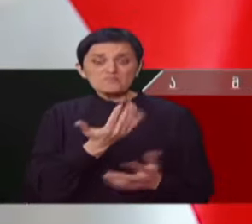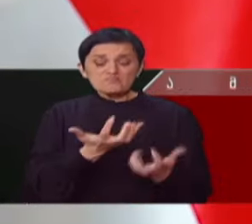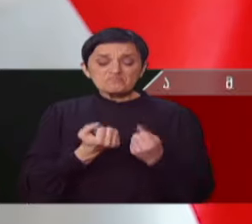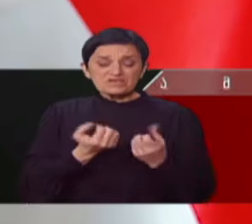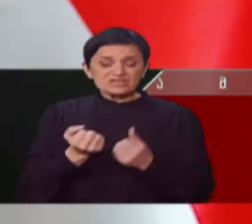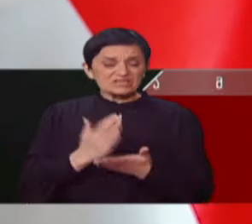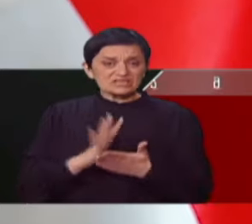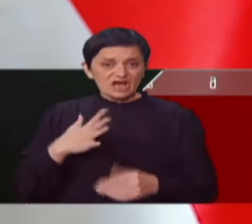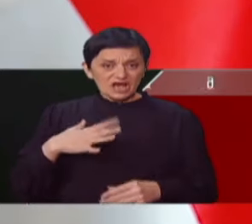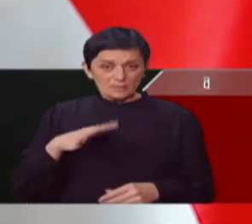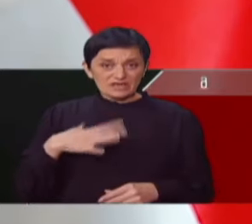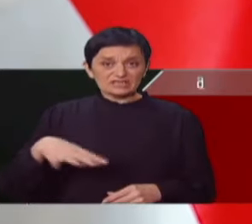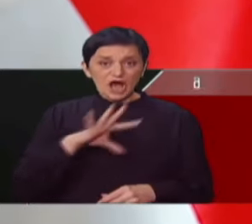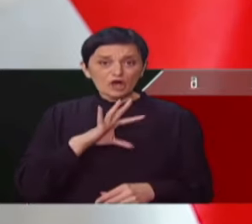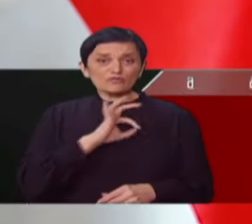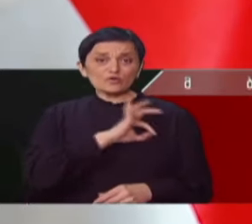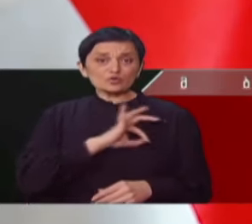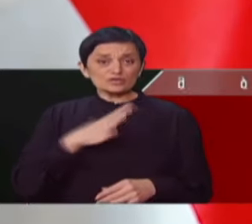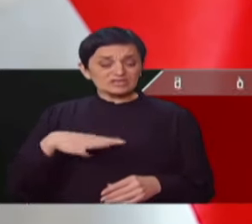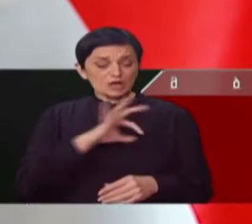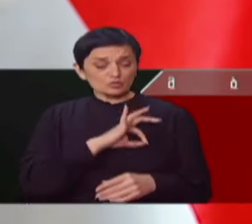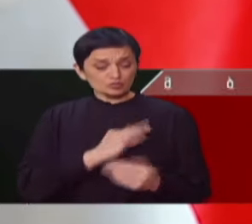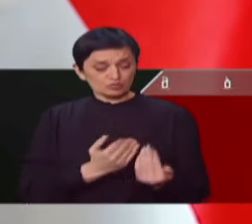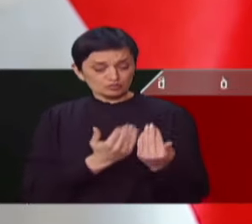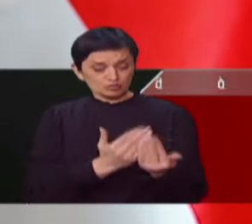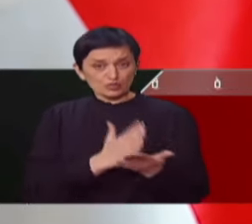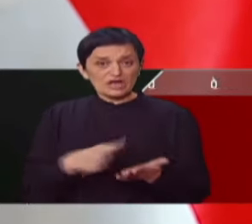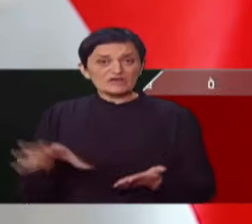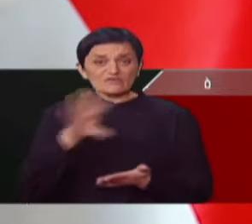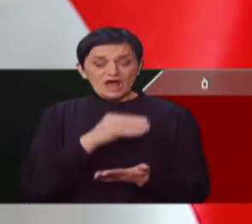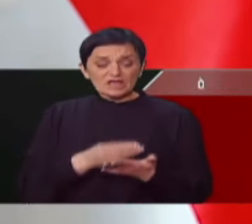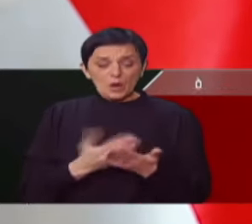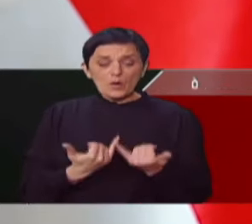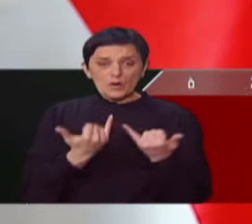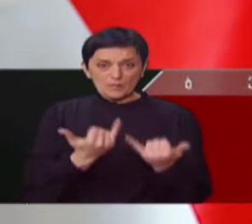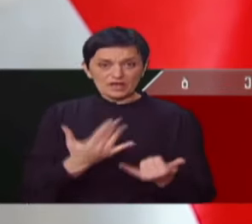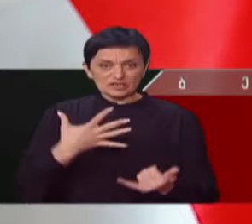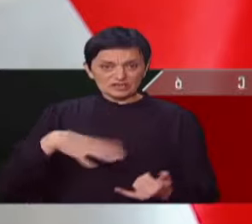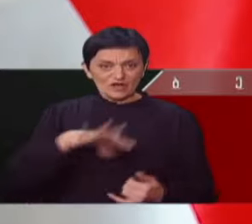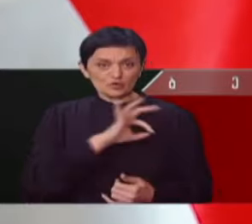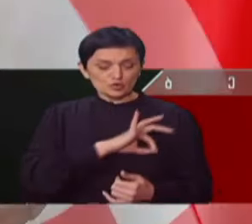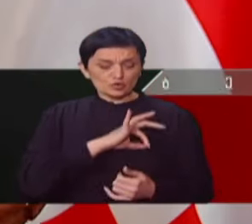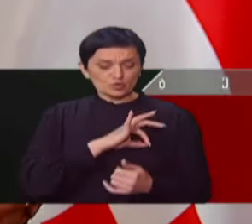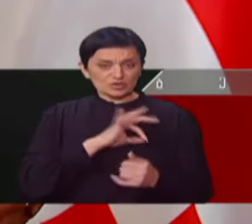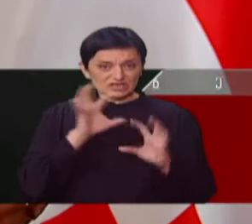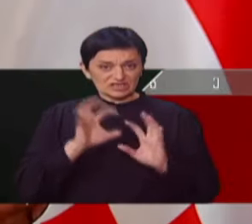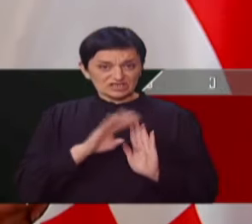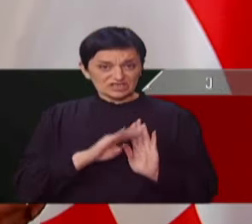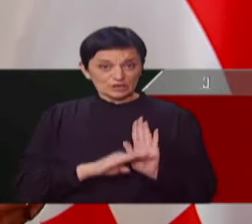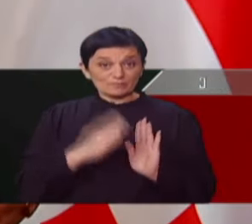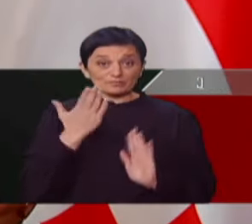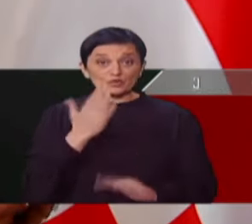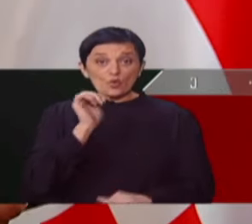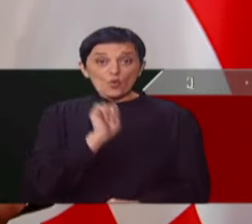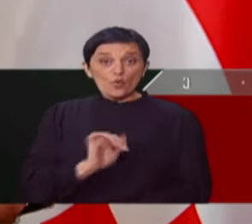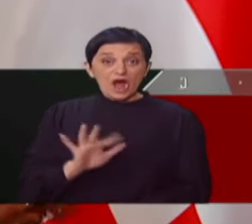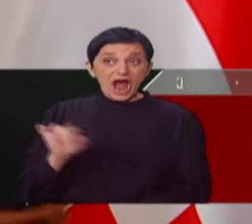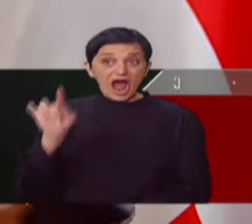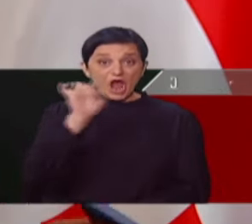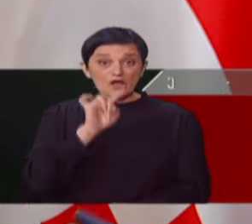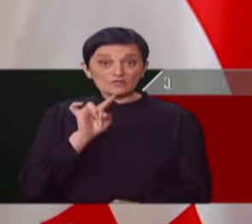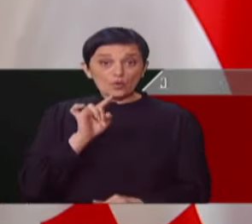аре Сакартвелос юрисдикция, сакартвелос юрисдикция, так велам патеби унда сес сакартвелос юрисдикция. Ту Европа ше арарис